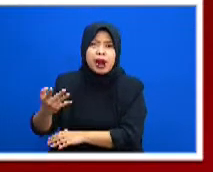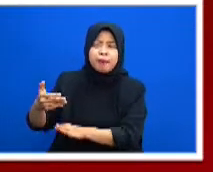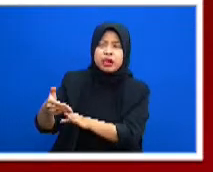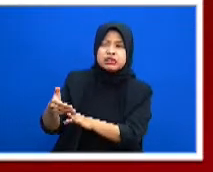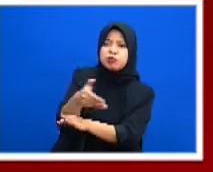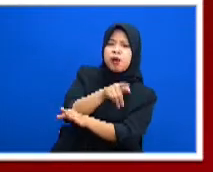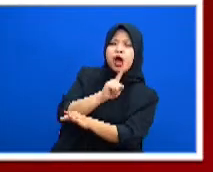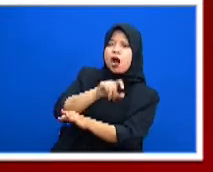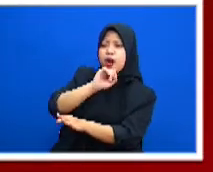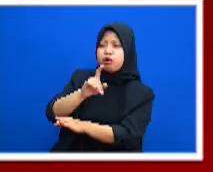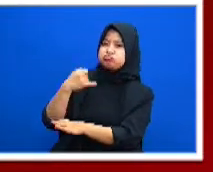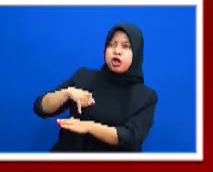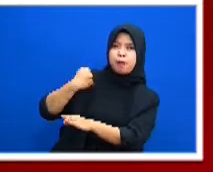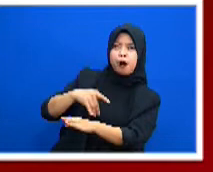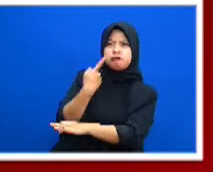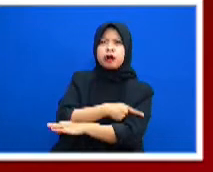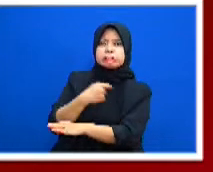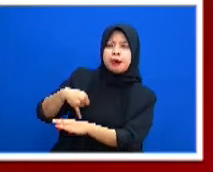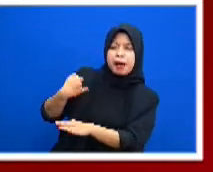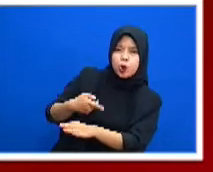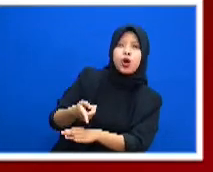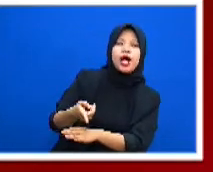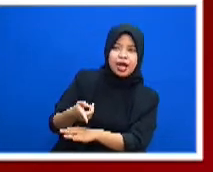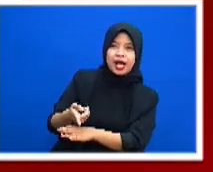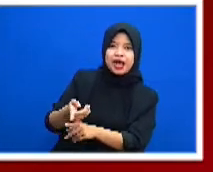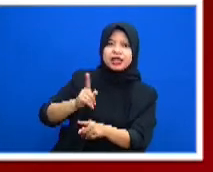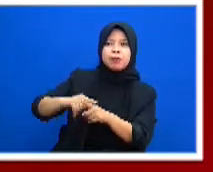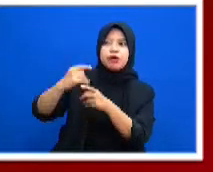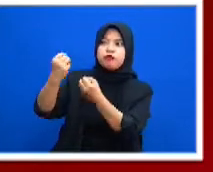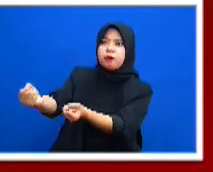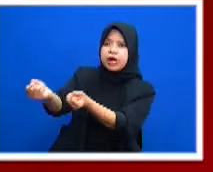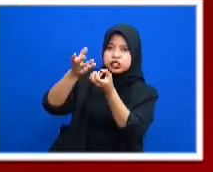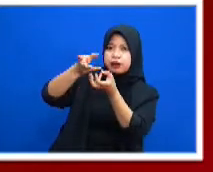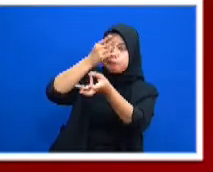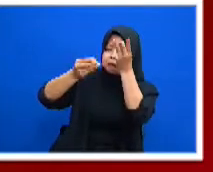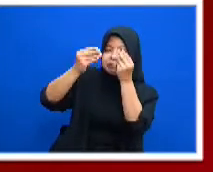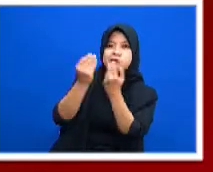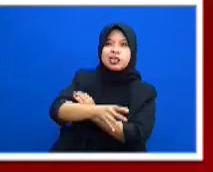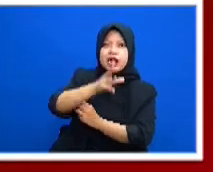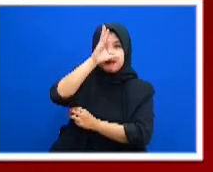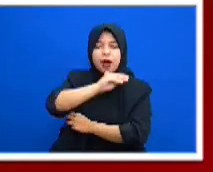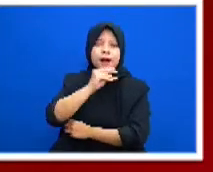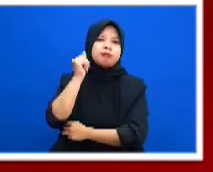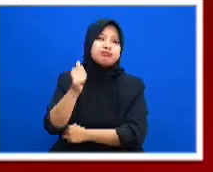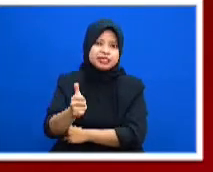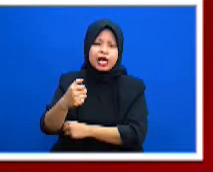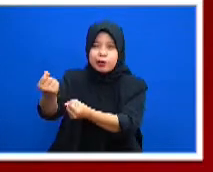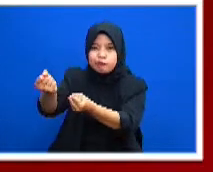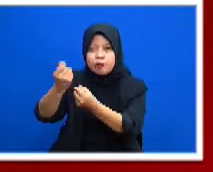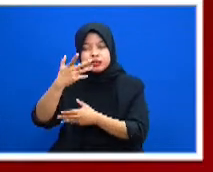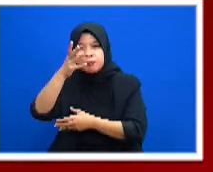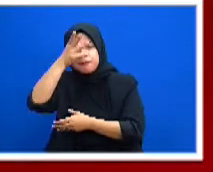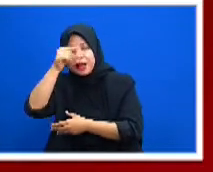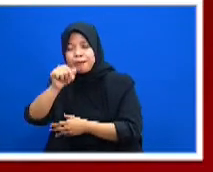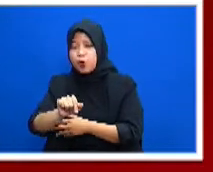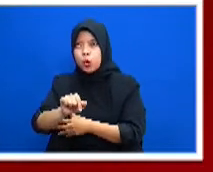menghindari untuk divaksin. Tetapi setelah informasinya sudah tiba di masyarakat betapa pentingnya pelaksanaan vaksin, justru